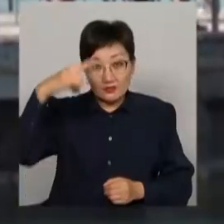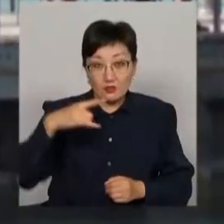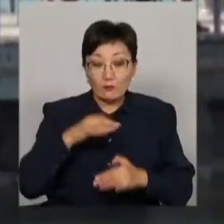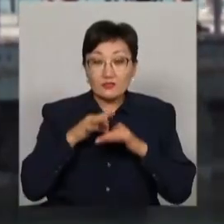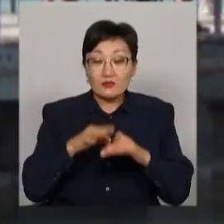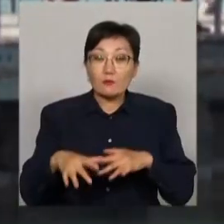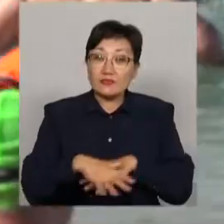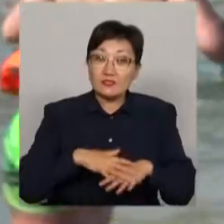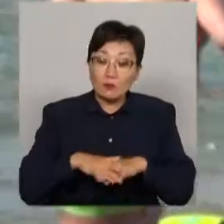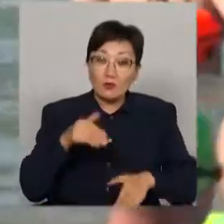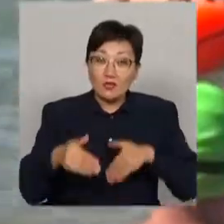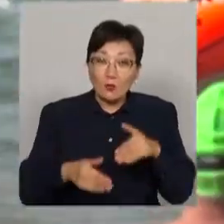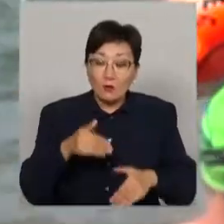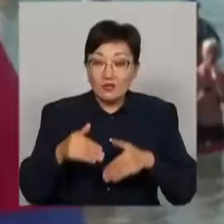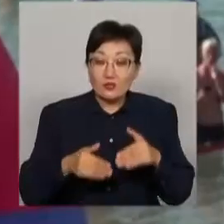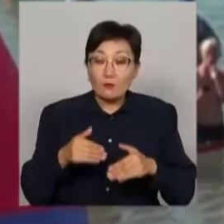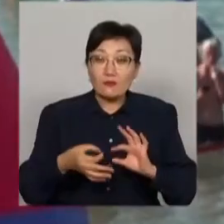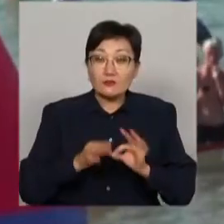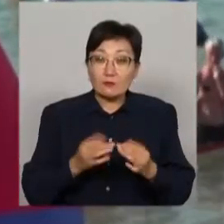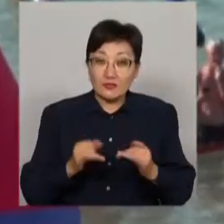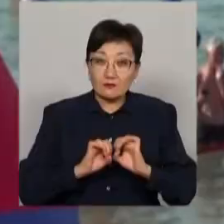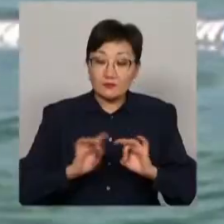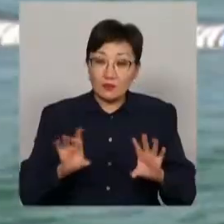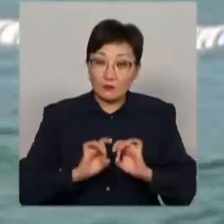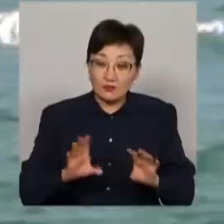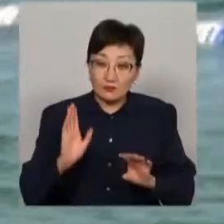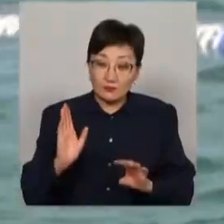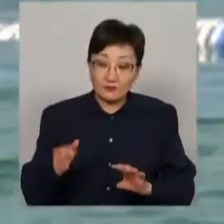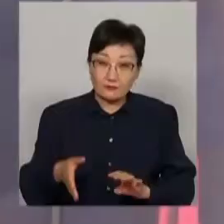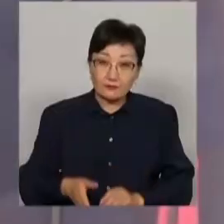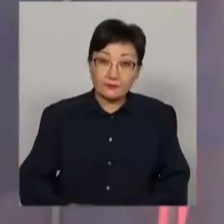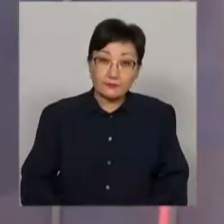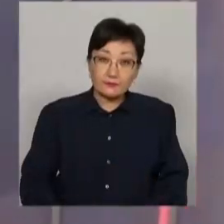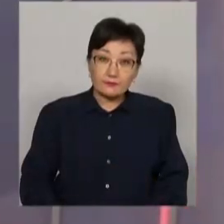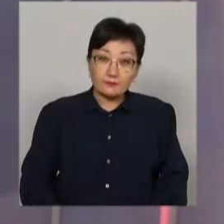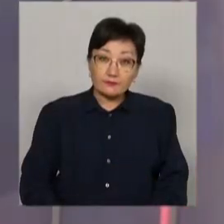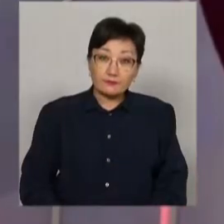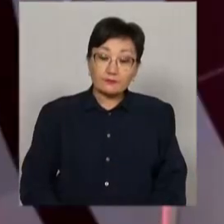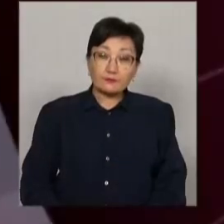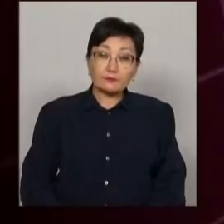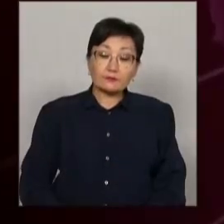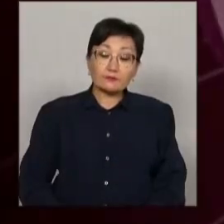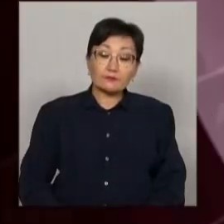прошел массовый заплыв Ocean Man. Подробности спортивного состязания расскажу я, Рустам Араубаев.